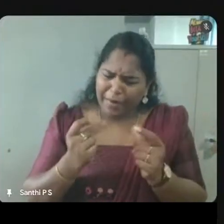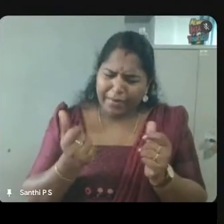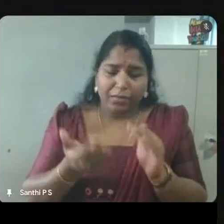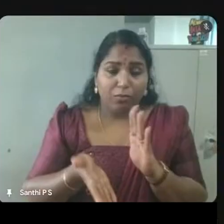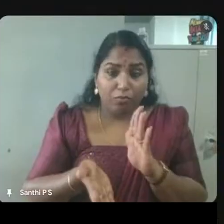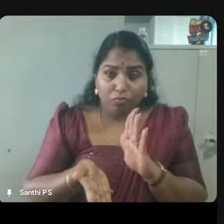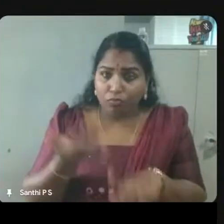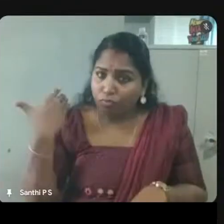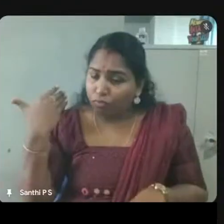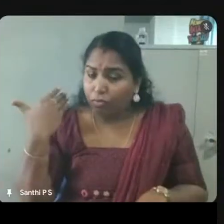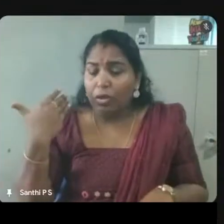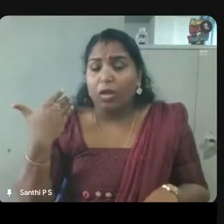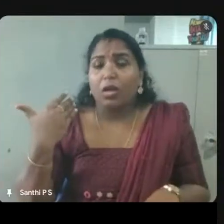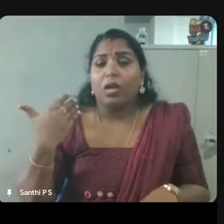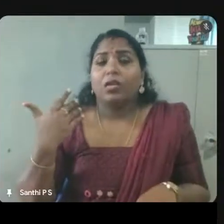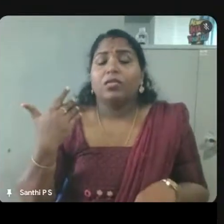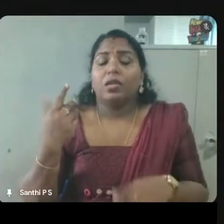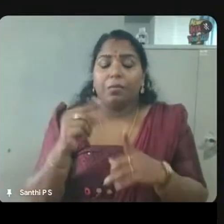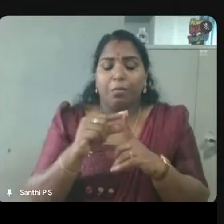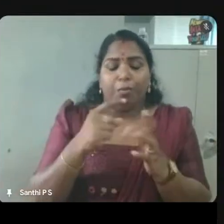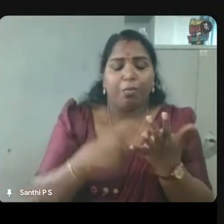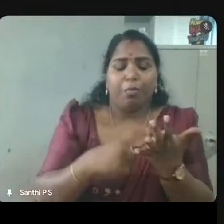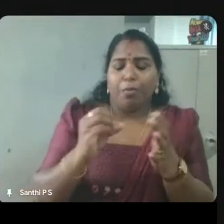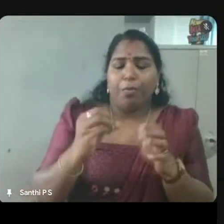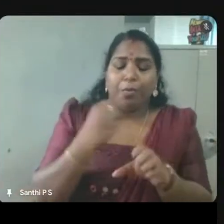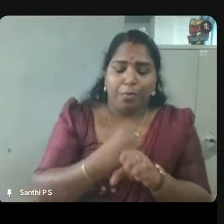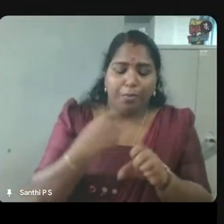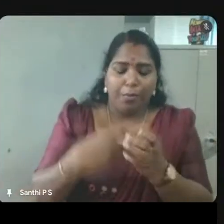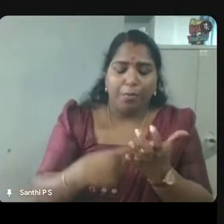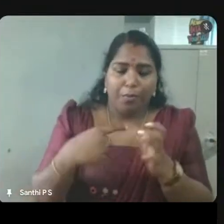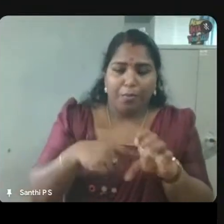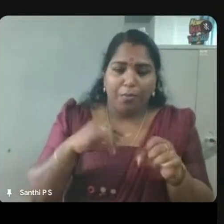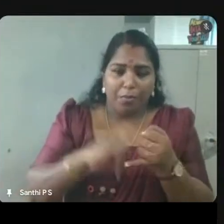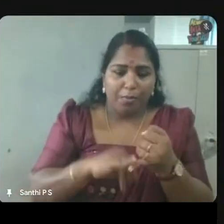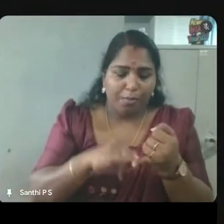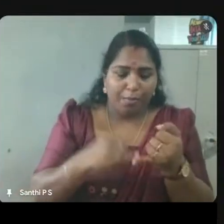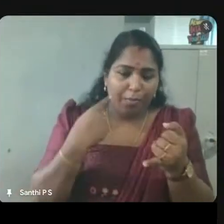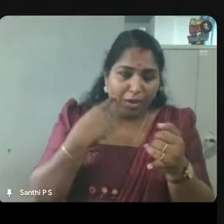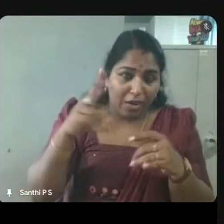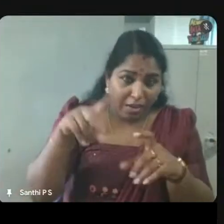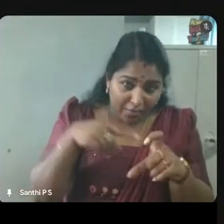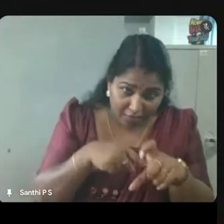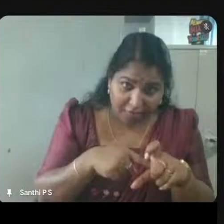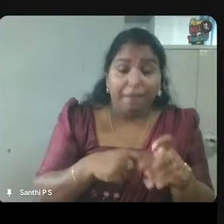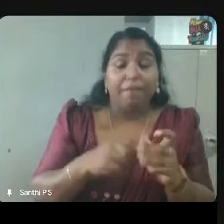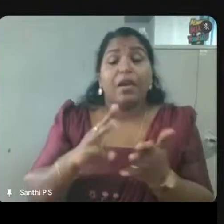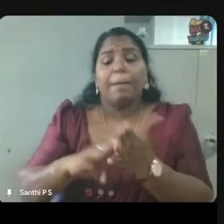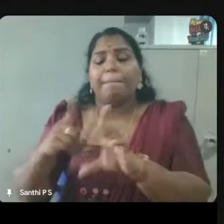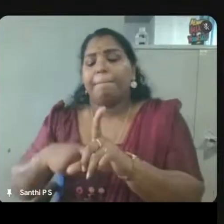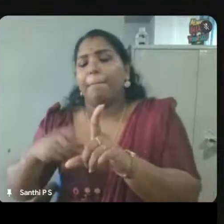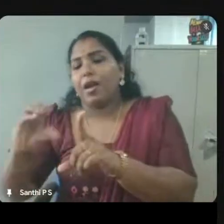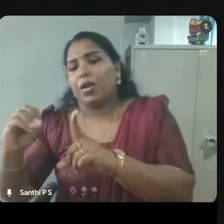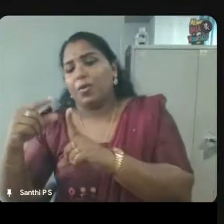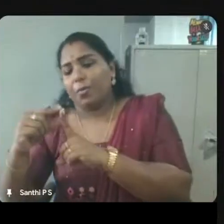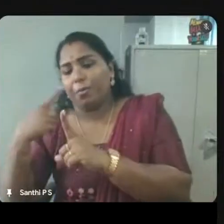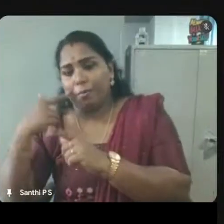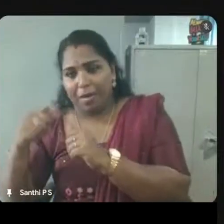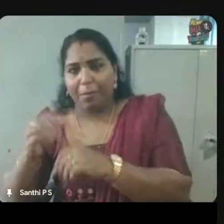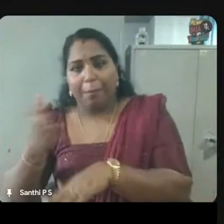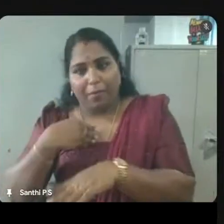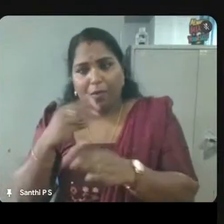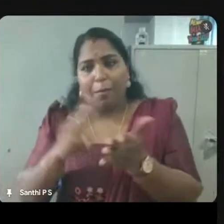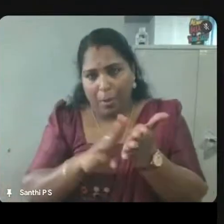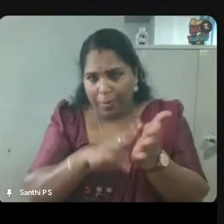പോയിട്ടുണ്ട്. മയോപ്പിയ ഇല്ലാത്തവർക്ക്, പേരൻസിനൊന്നും മയോപ്പിയ ഇല്ലാത്തവ കുട്ടികൾക്ക് പോലും ഇപ്പൊ മയോപ്പിയ കണ്ടുവരുന്നുണ്ട്. സോ ഈ മയോപ്പിയ,